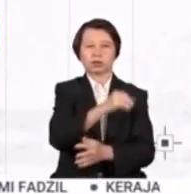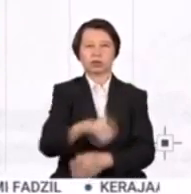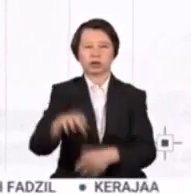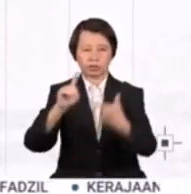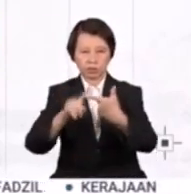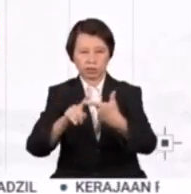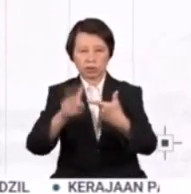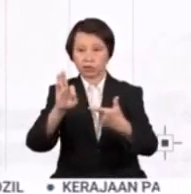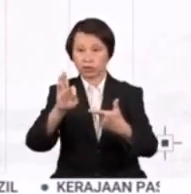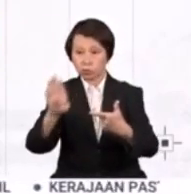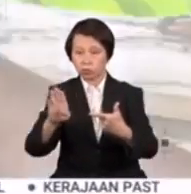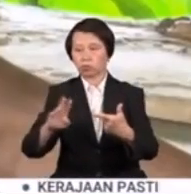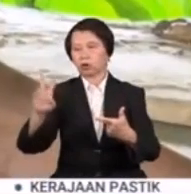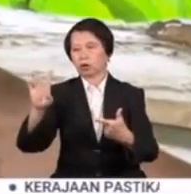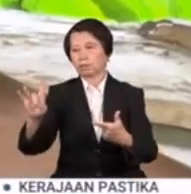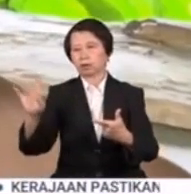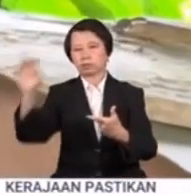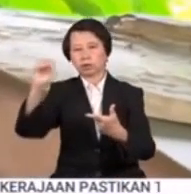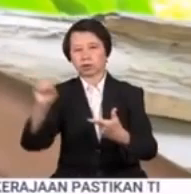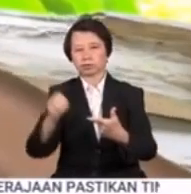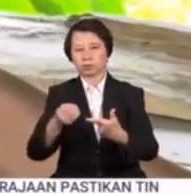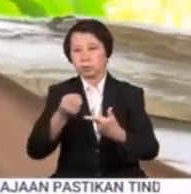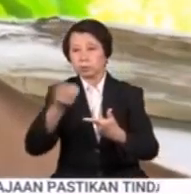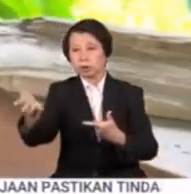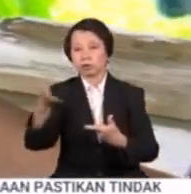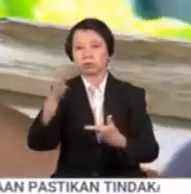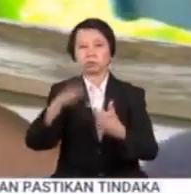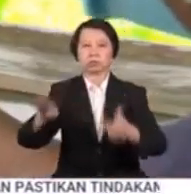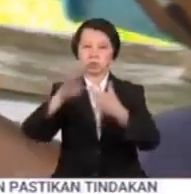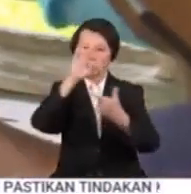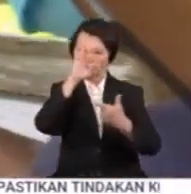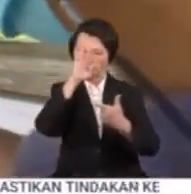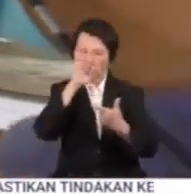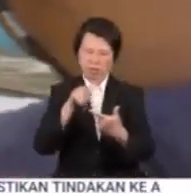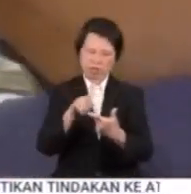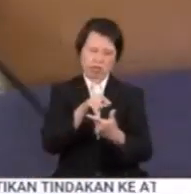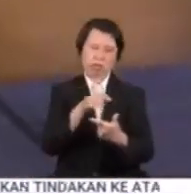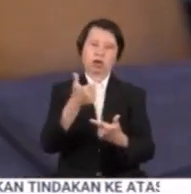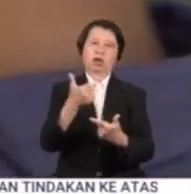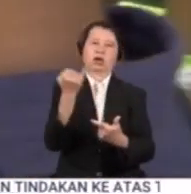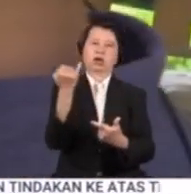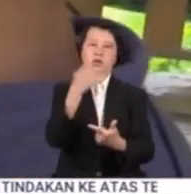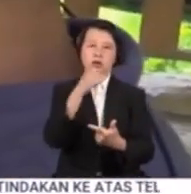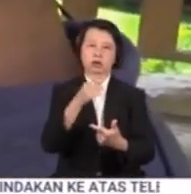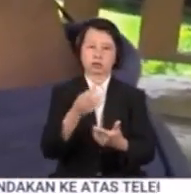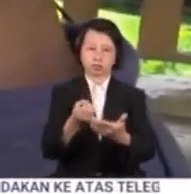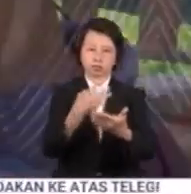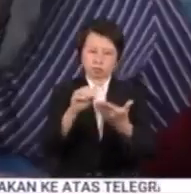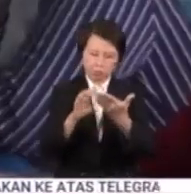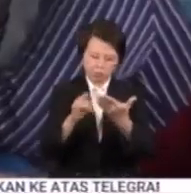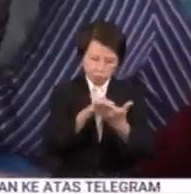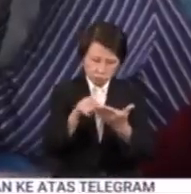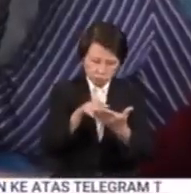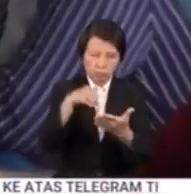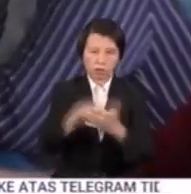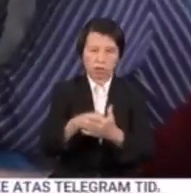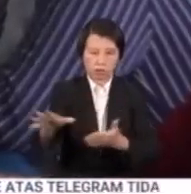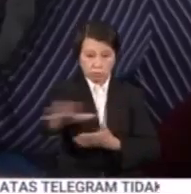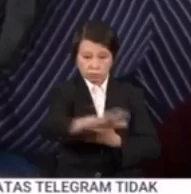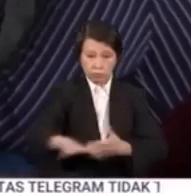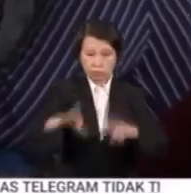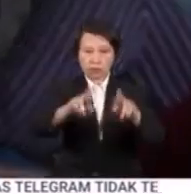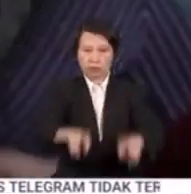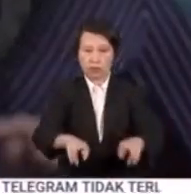Facebook 8%. Data itu memperlihat kepentingan pemerkasaan literasi media dan maklumat dalam kalangan